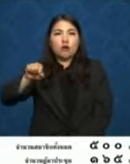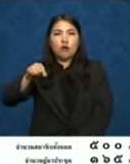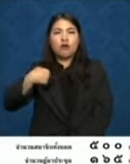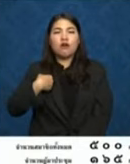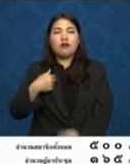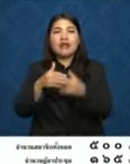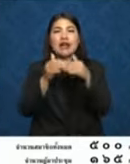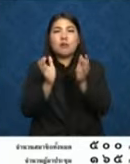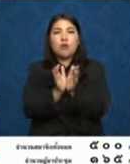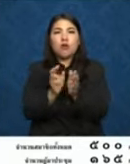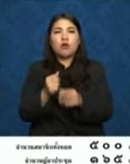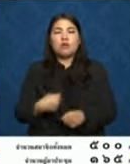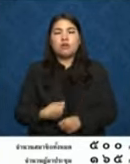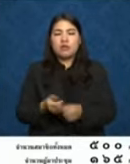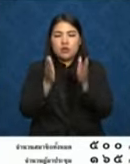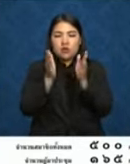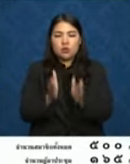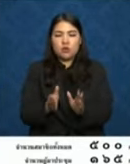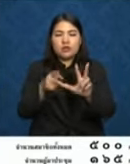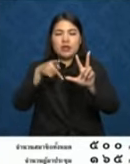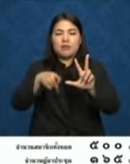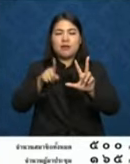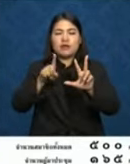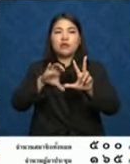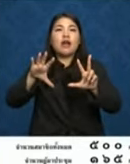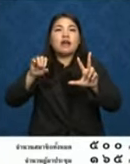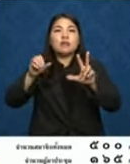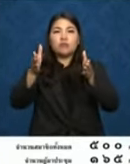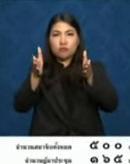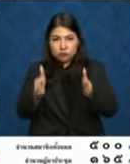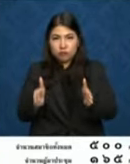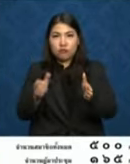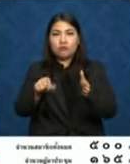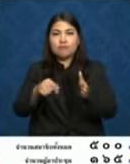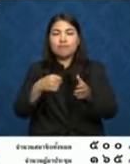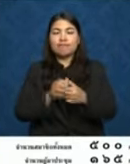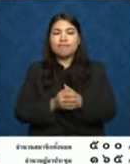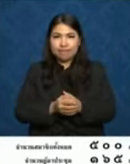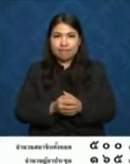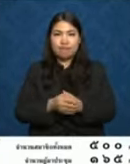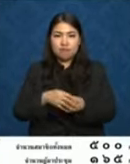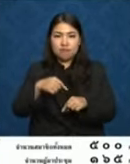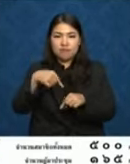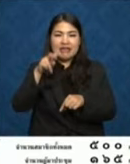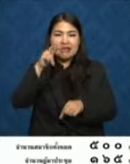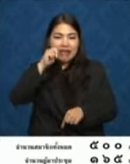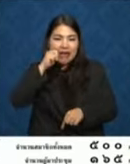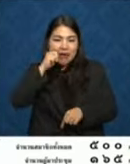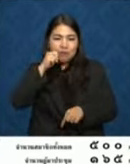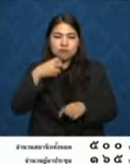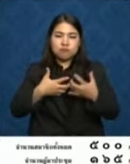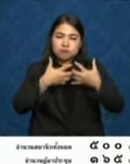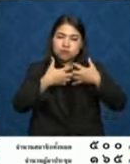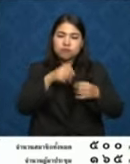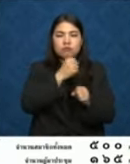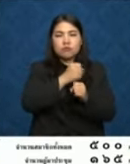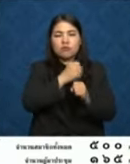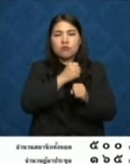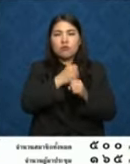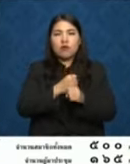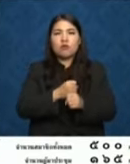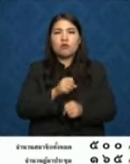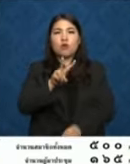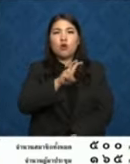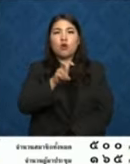งหมด 3,150 คนมีพื้นที่ในการมีการผลิตน้ำ240ลูกบาศก์เมตร